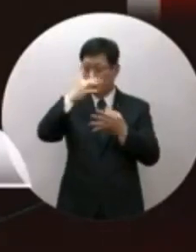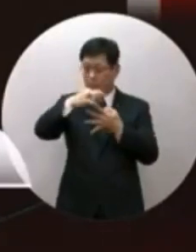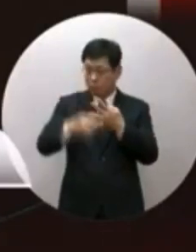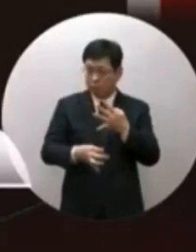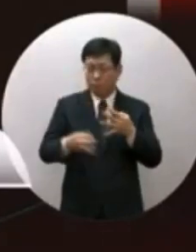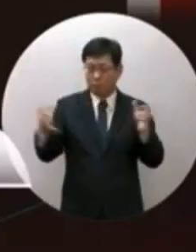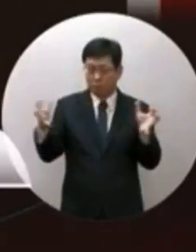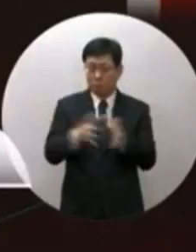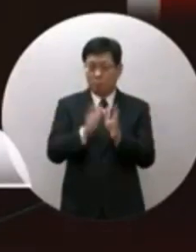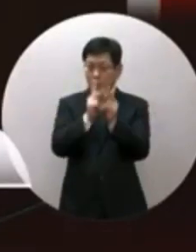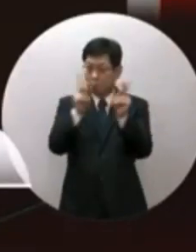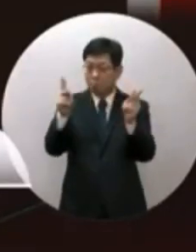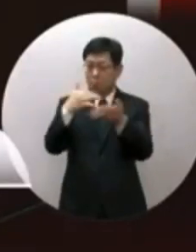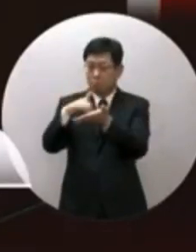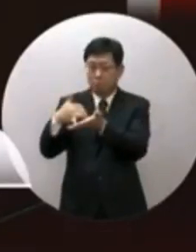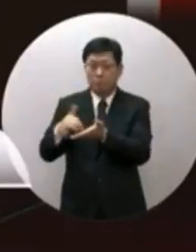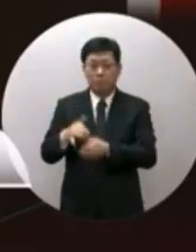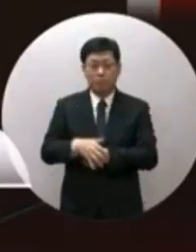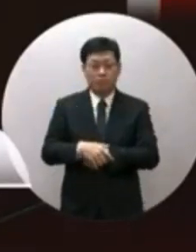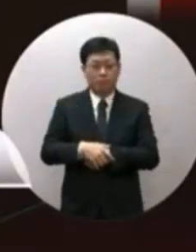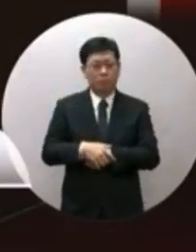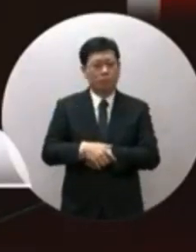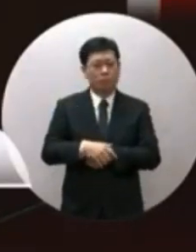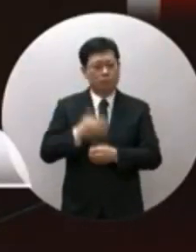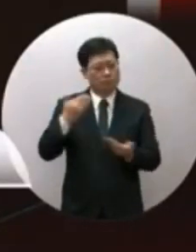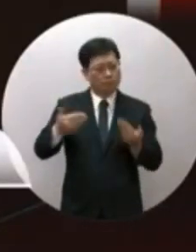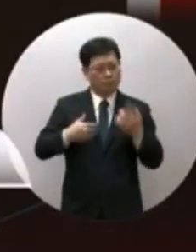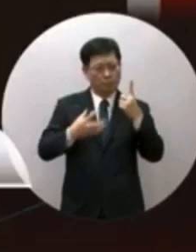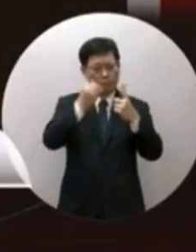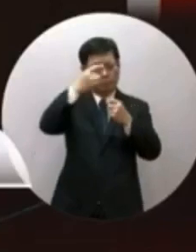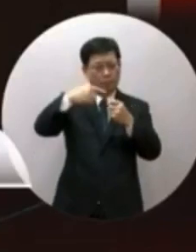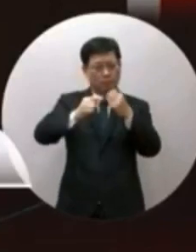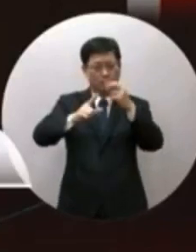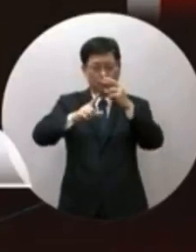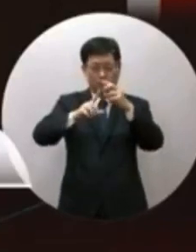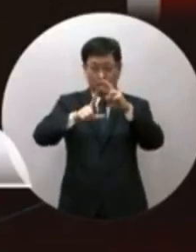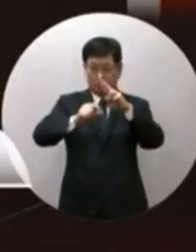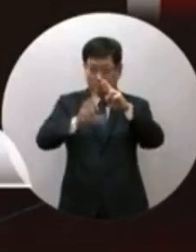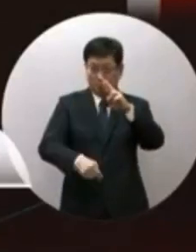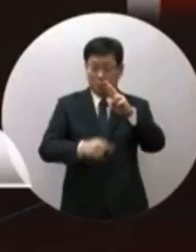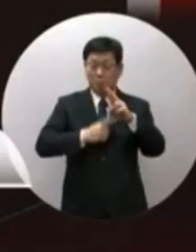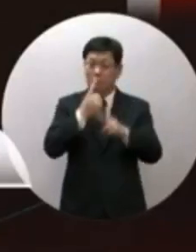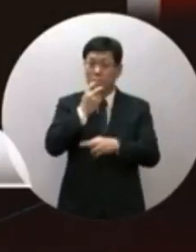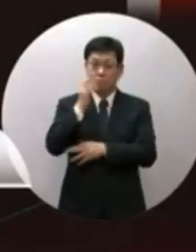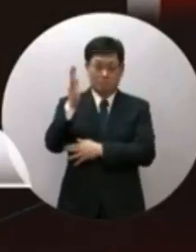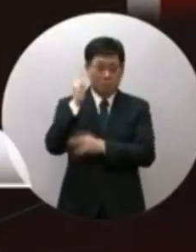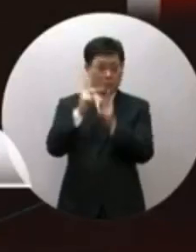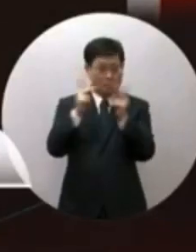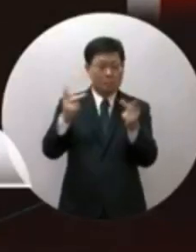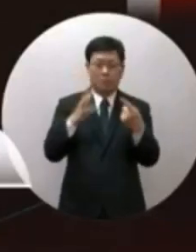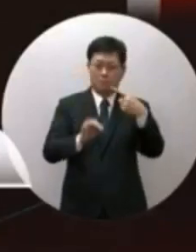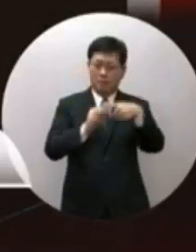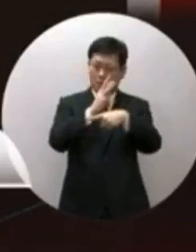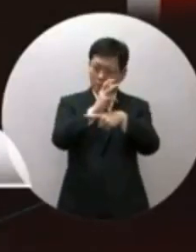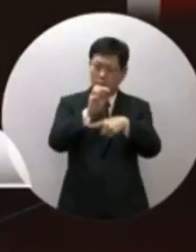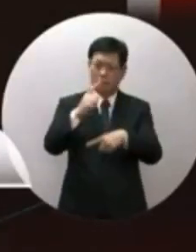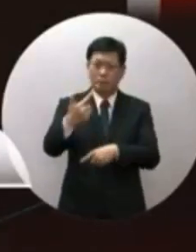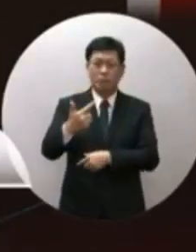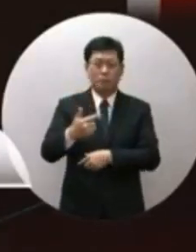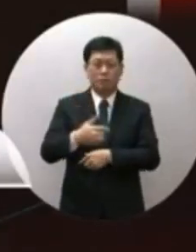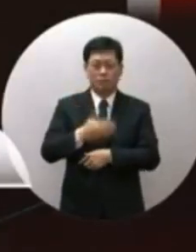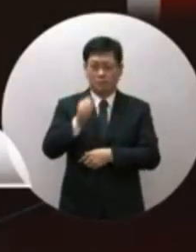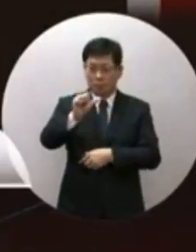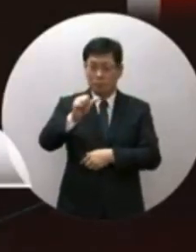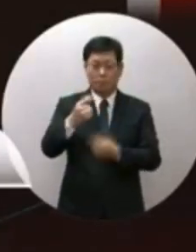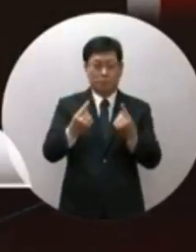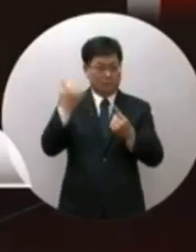案之债务举借数，预估109年底中央政府债务比例30.5%，即